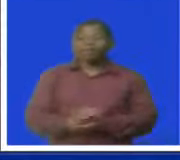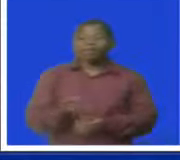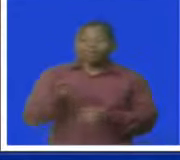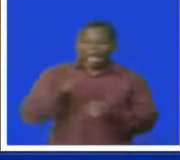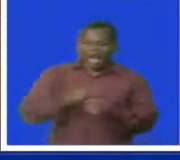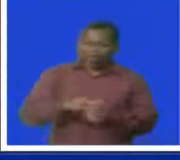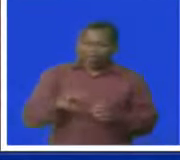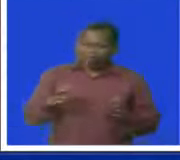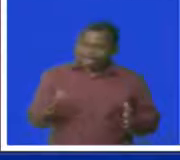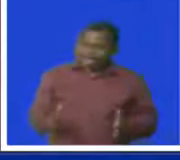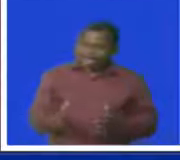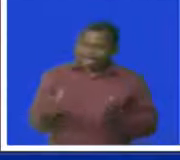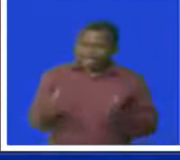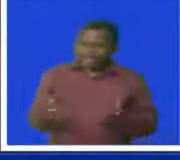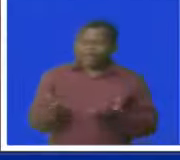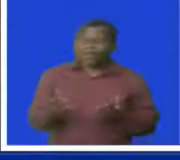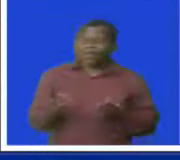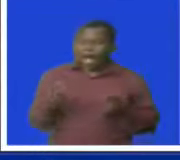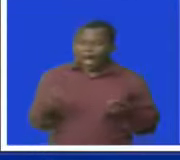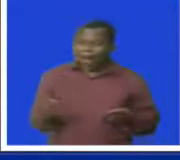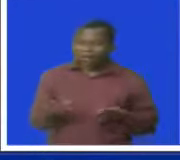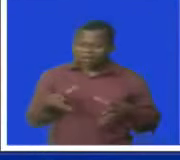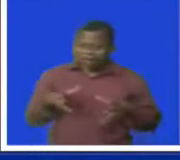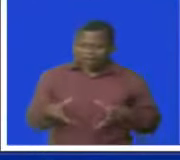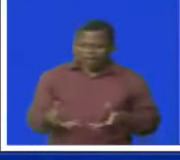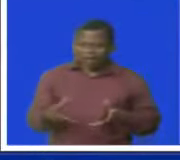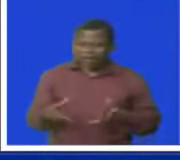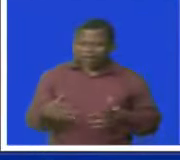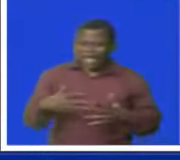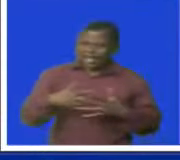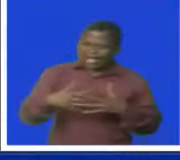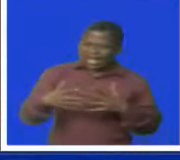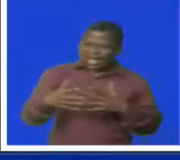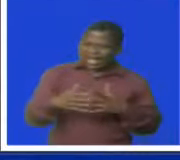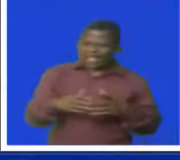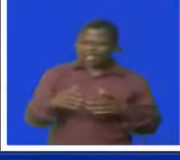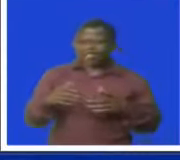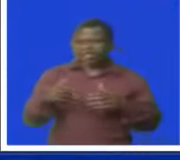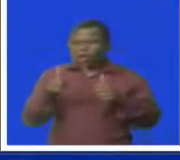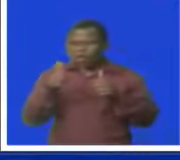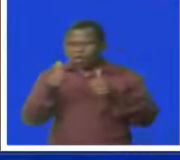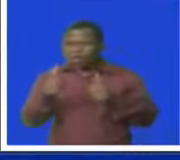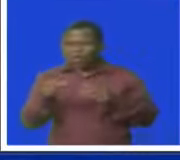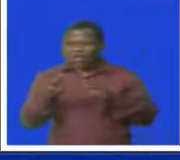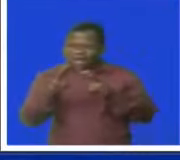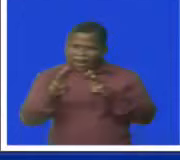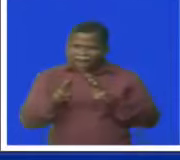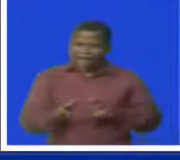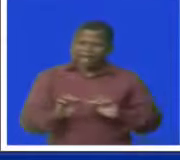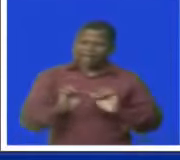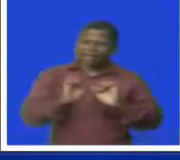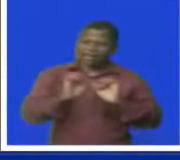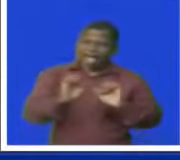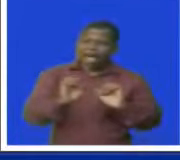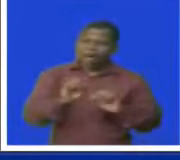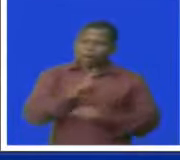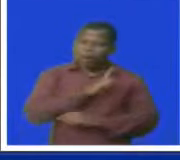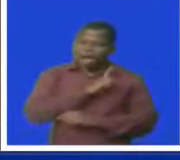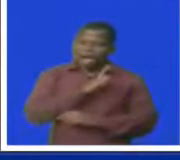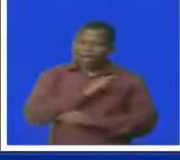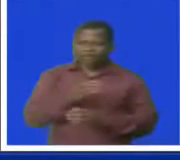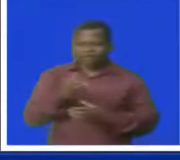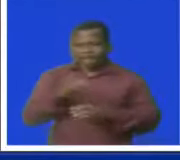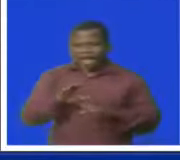kute baphume nemkhicito lowane le kututuke timbilo temaSwati kututuke nelive. Etindzabeni te Eswatini TV